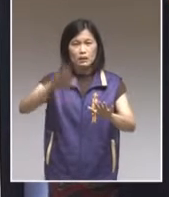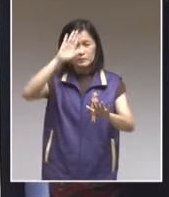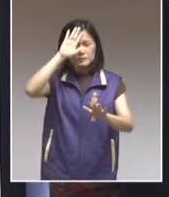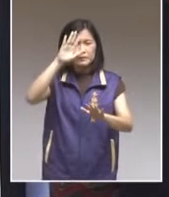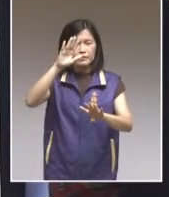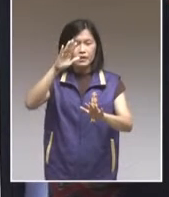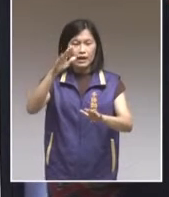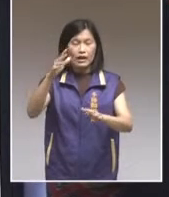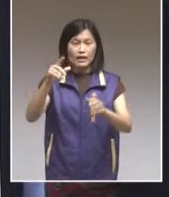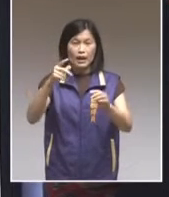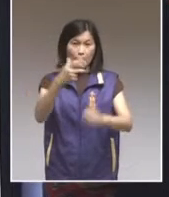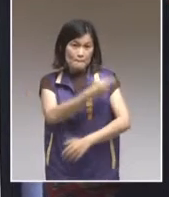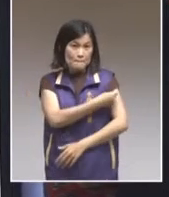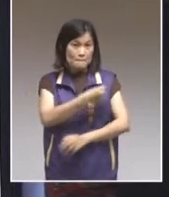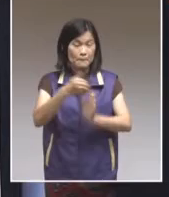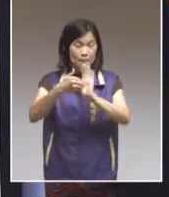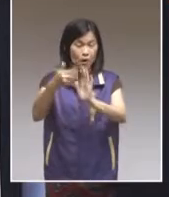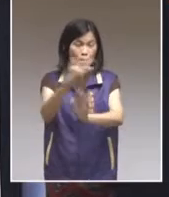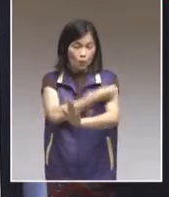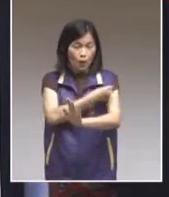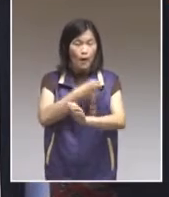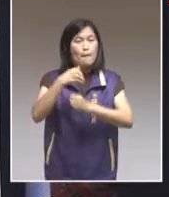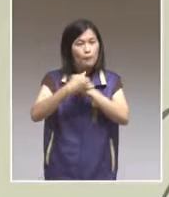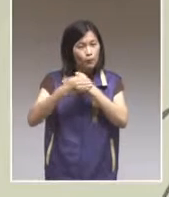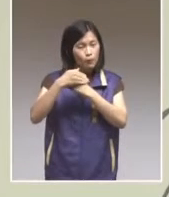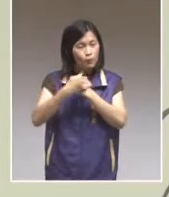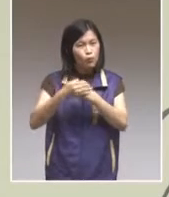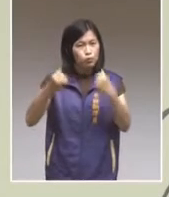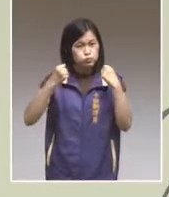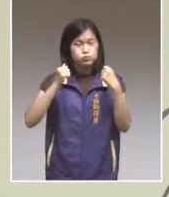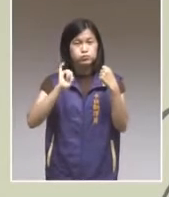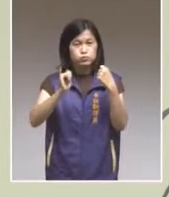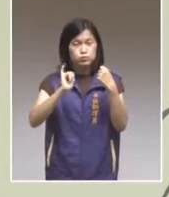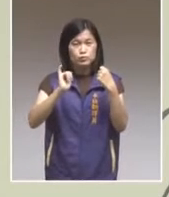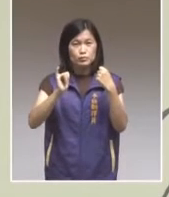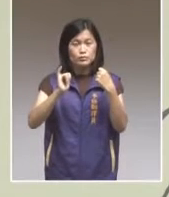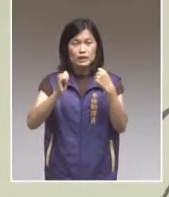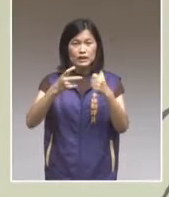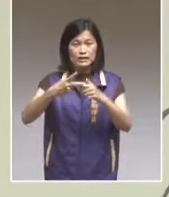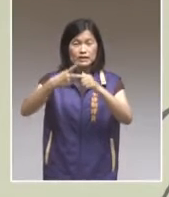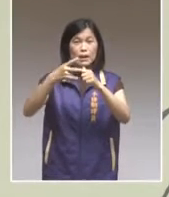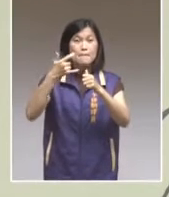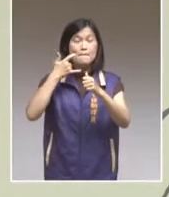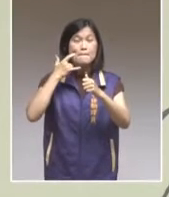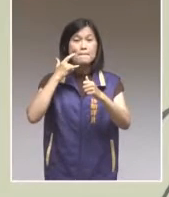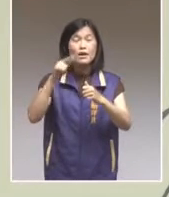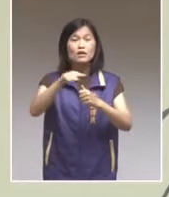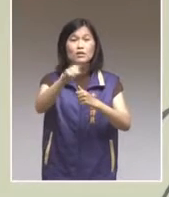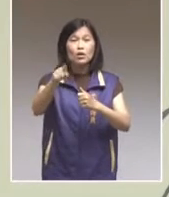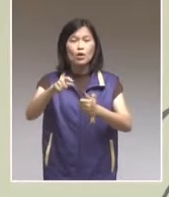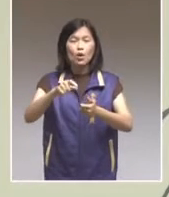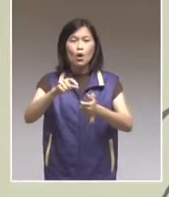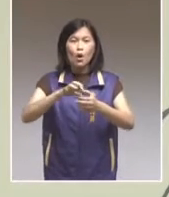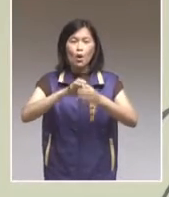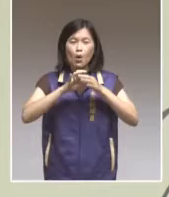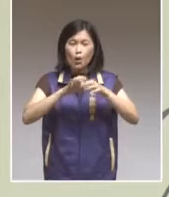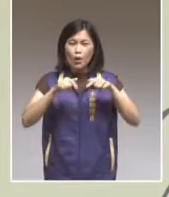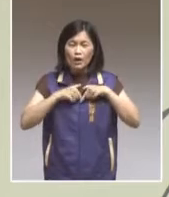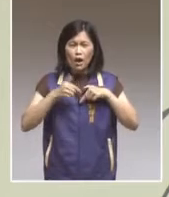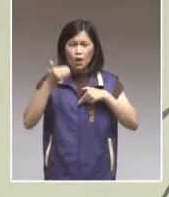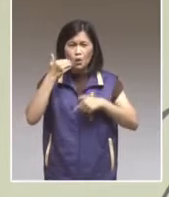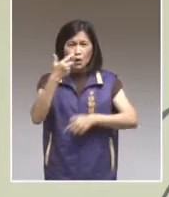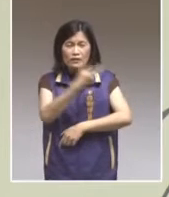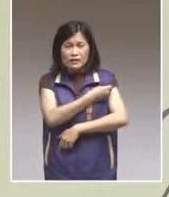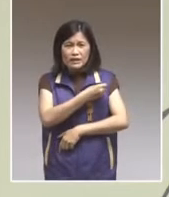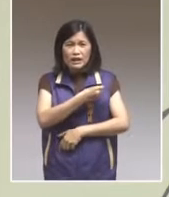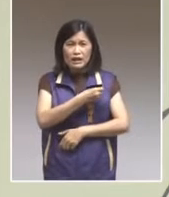后还是有非常好的一个保护力。那第二个，其实家长非常关心是不是打了之后有不良